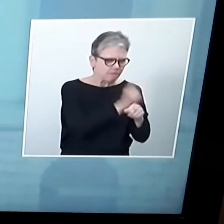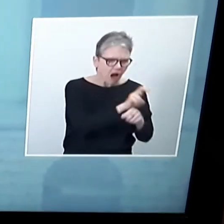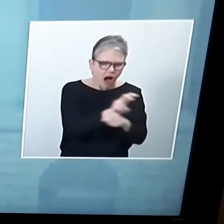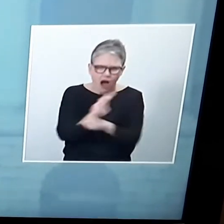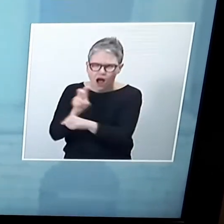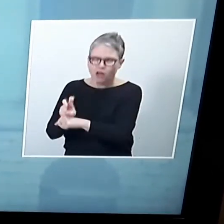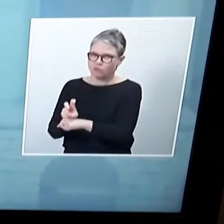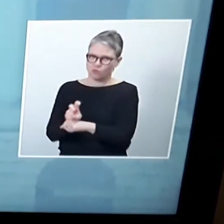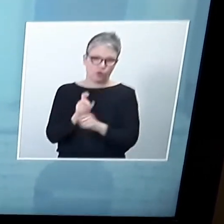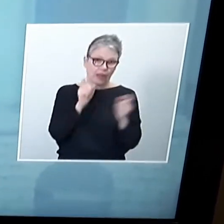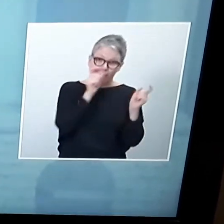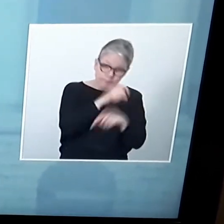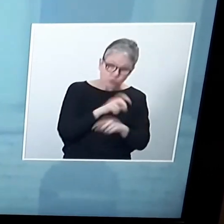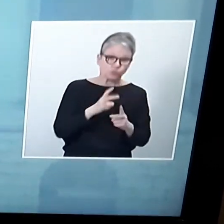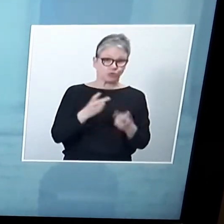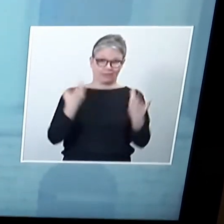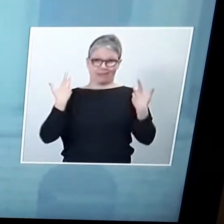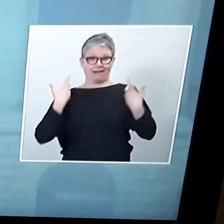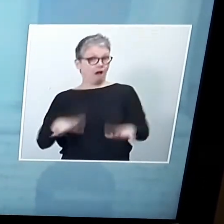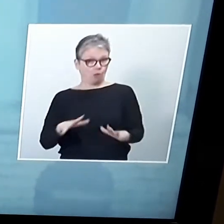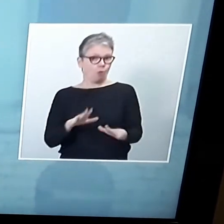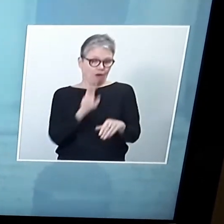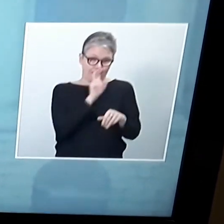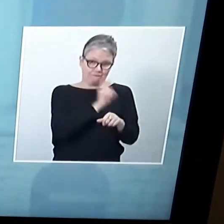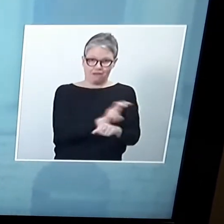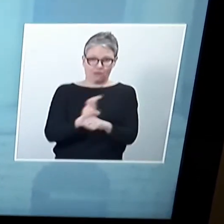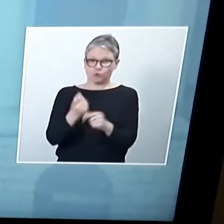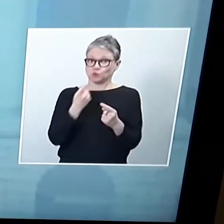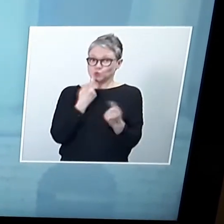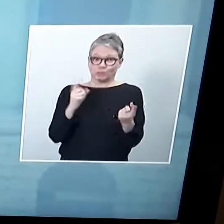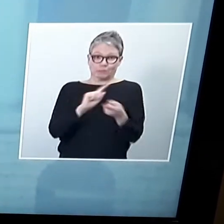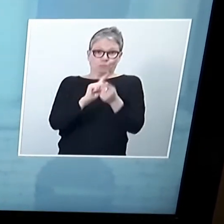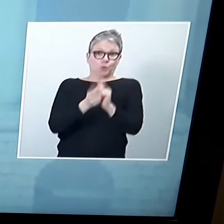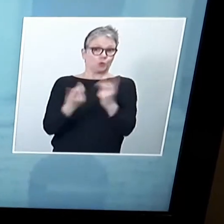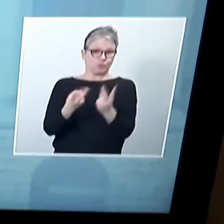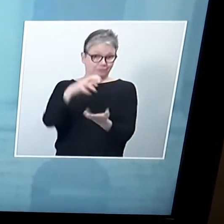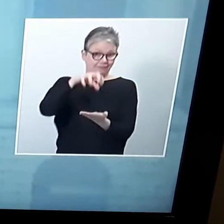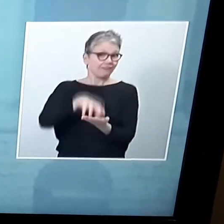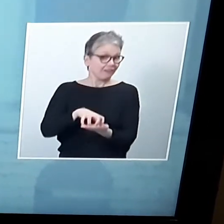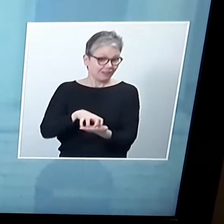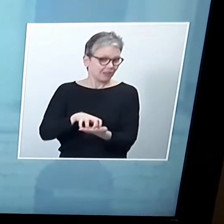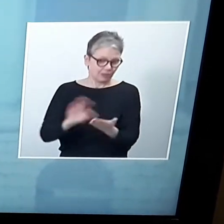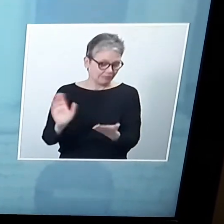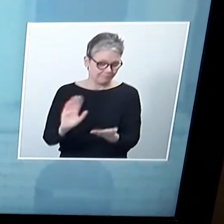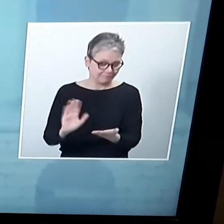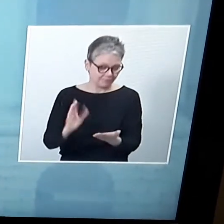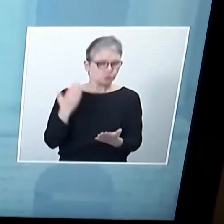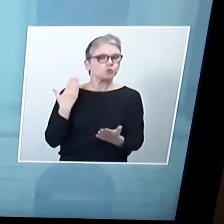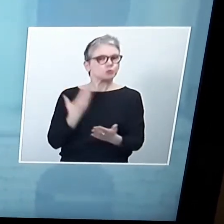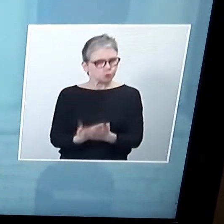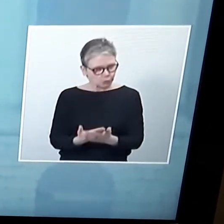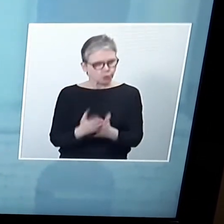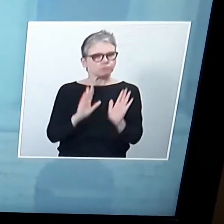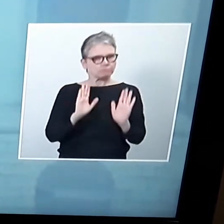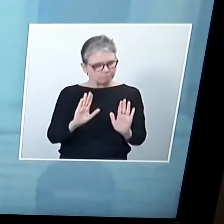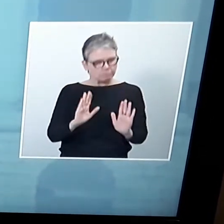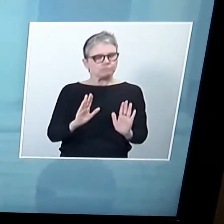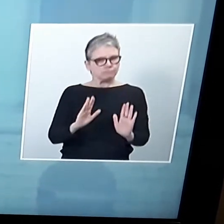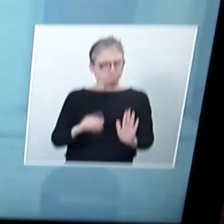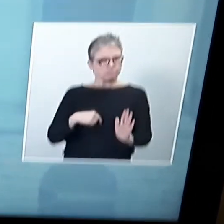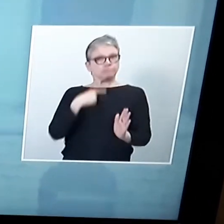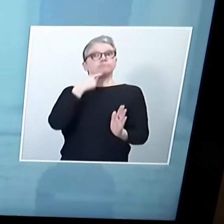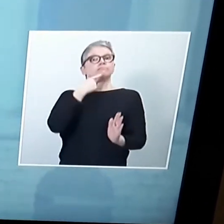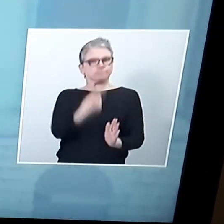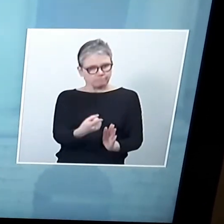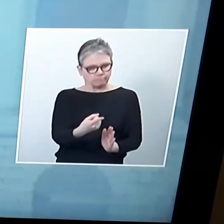valvottaisiin tai pystyttäisiin valvomaan, emmekä me halua Suomea sellaiseksi maaksi myöskään rakentaa. Joten meidän on lähtökohtaisesti luotettava